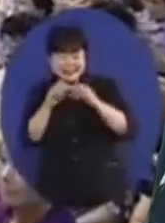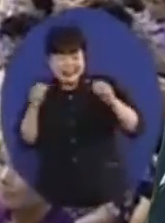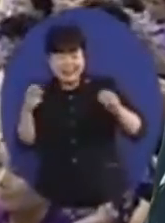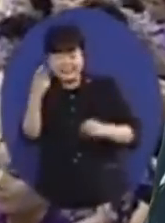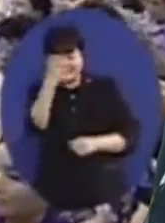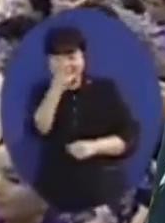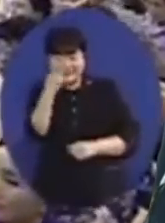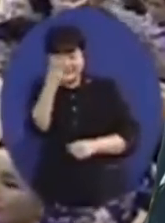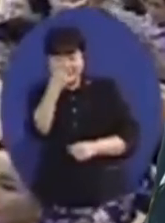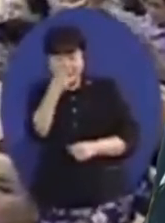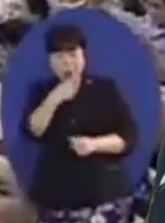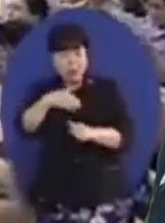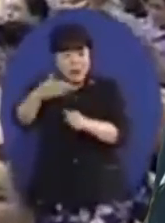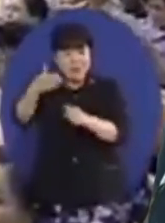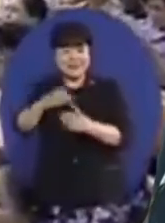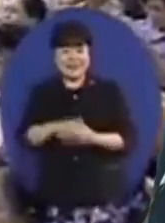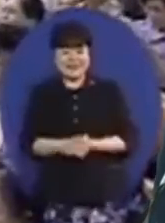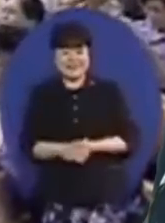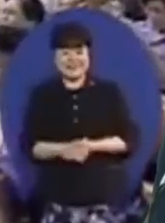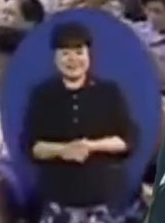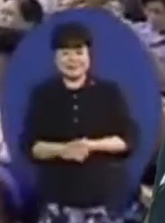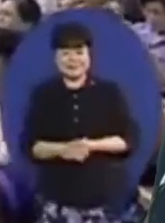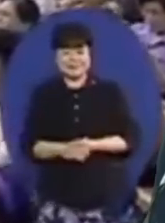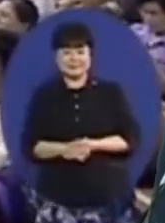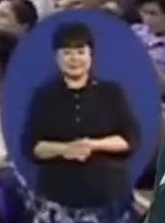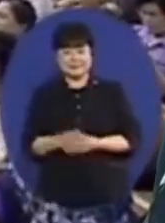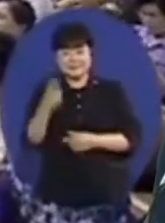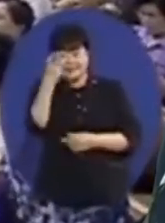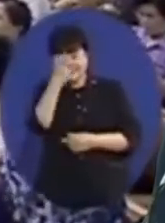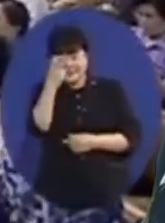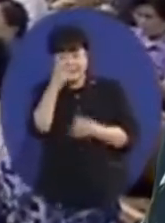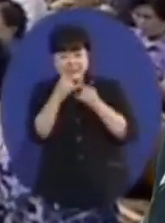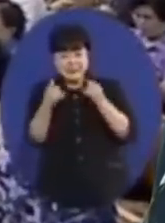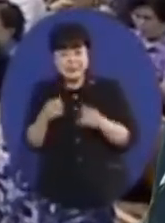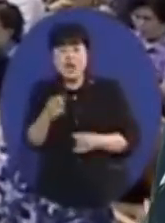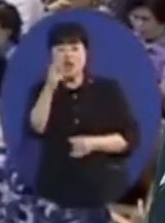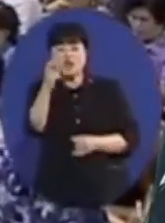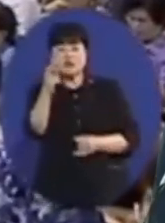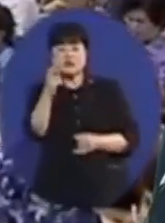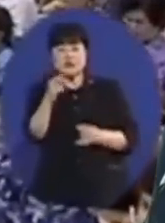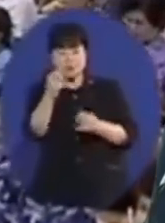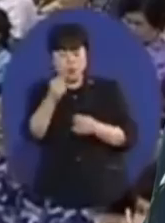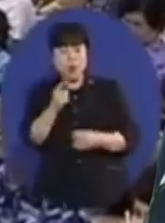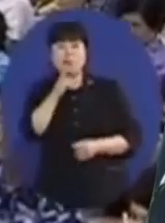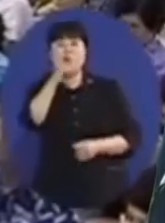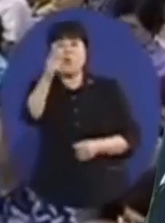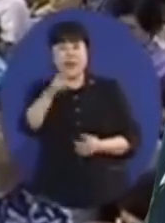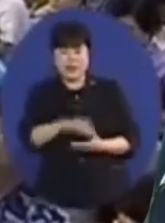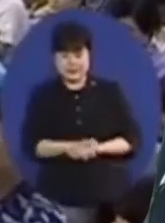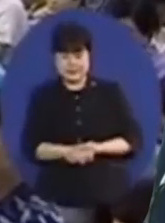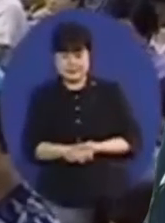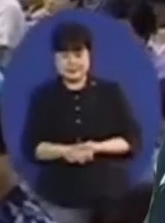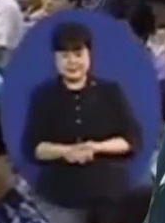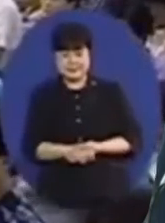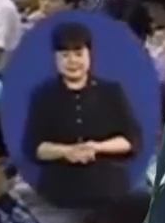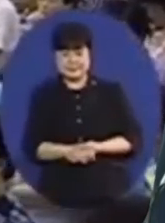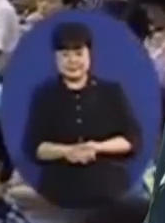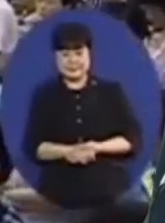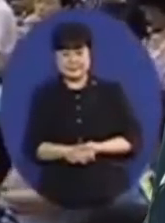정탐하로 보냈던 정탐꾼 12명이 와서 보고를 합니다